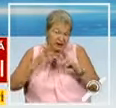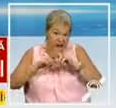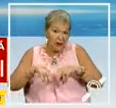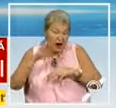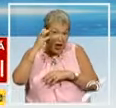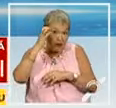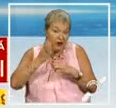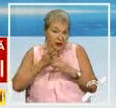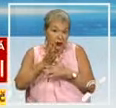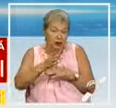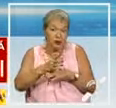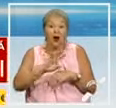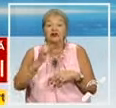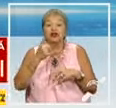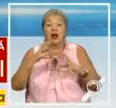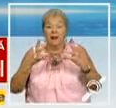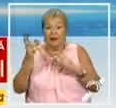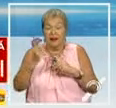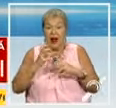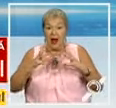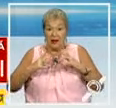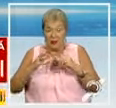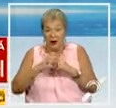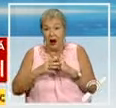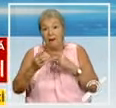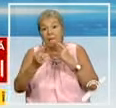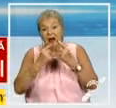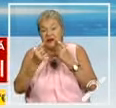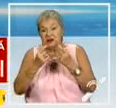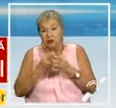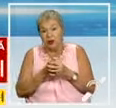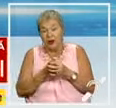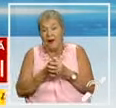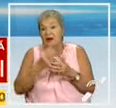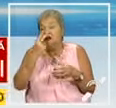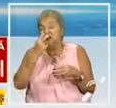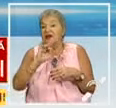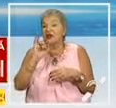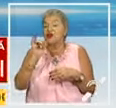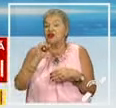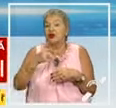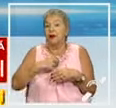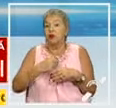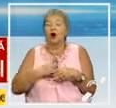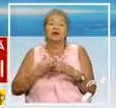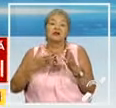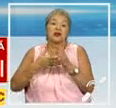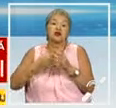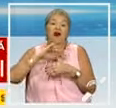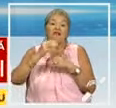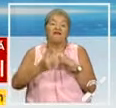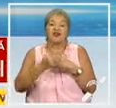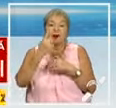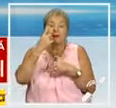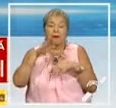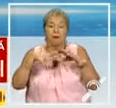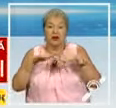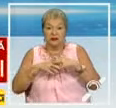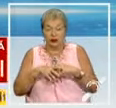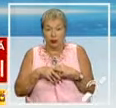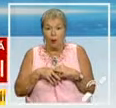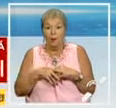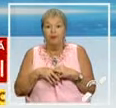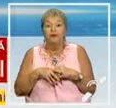la guvernare și în Partidul Național Liberal încă se mai discută pentru a vedea cine ar putea să ocupe această funcție. În același timp, este